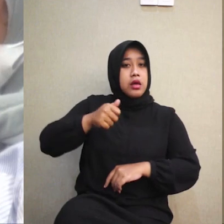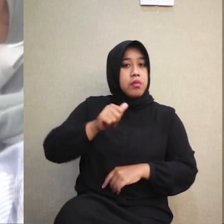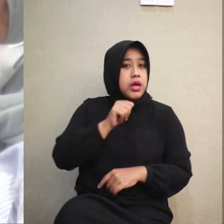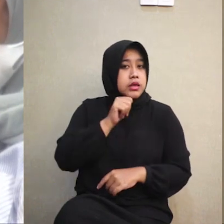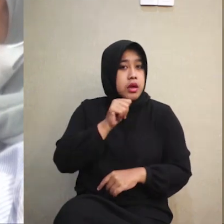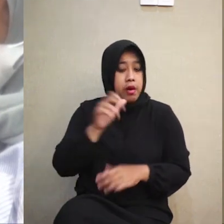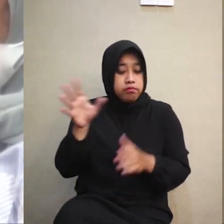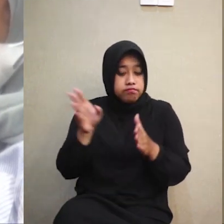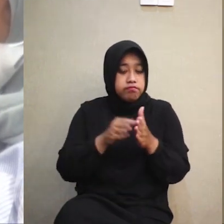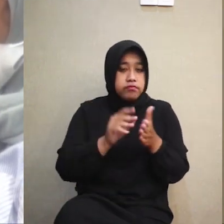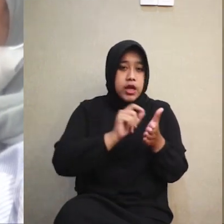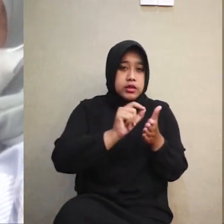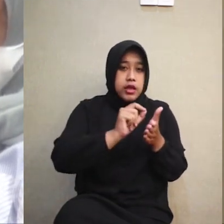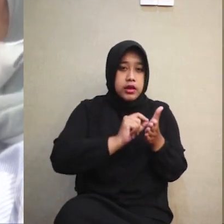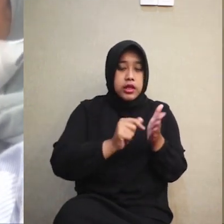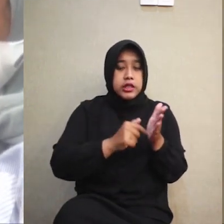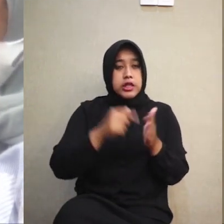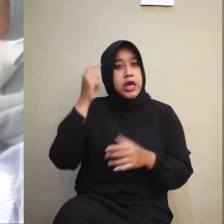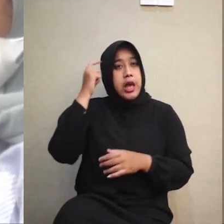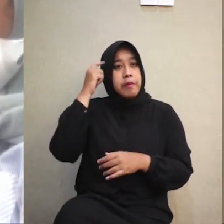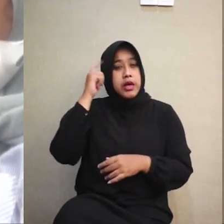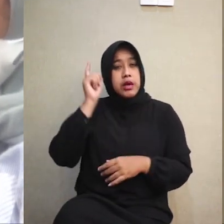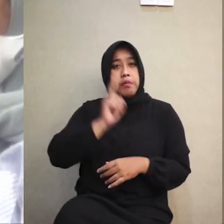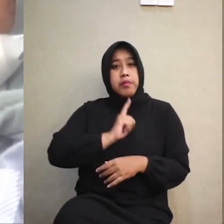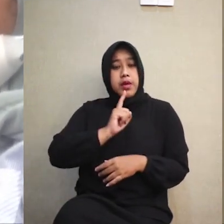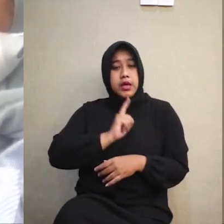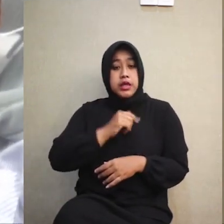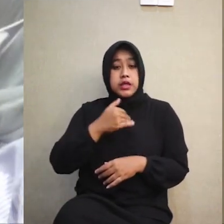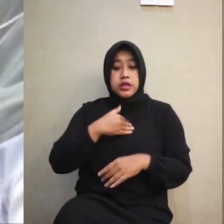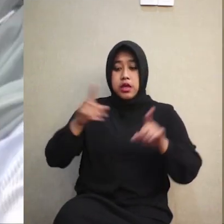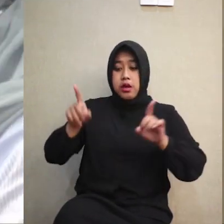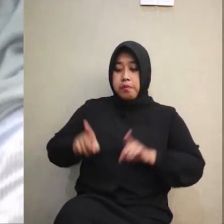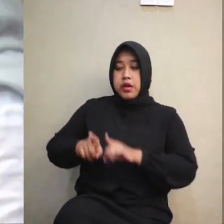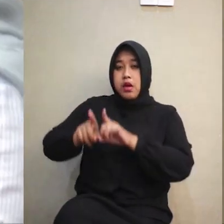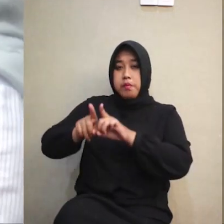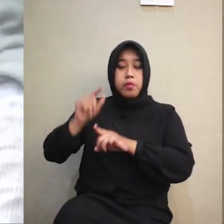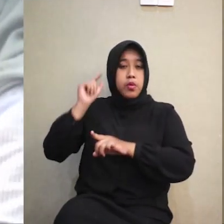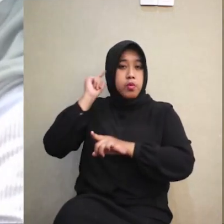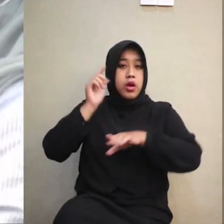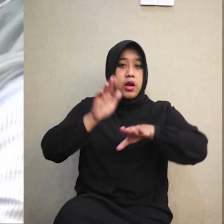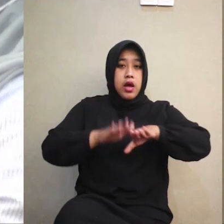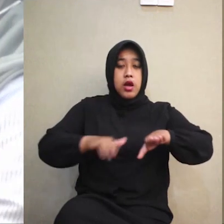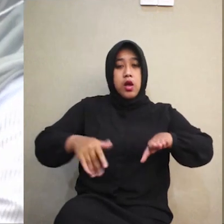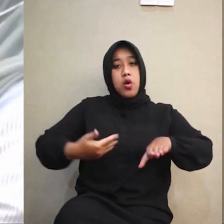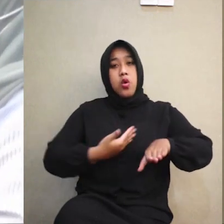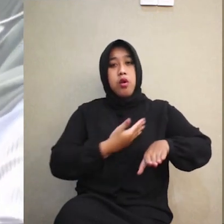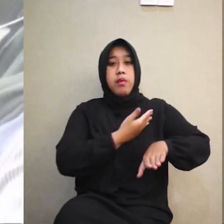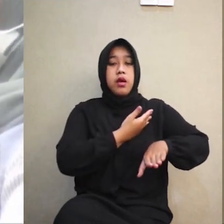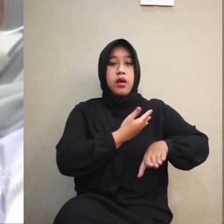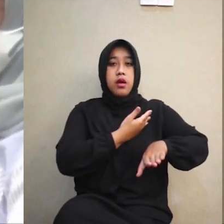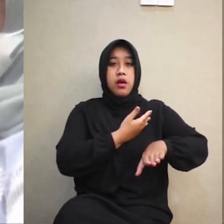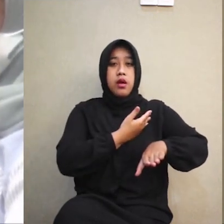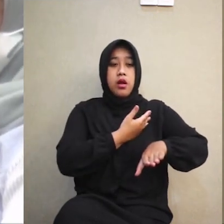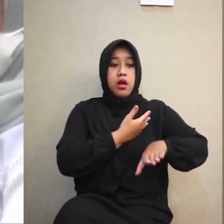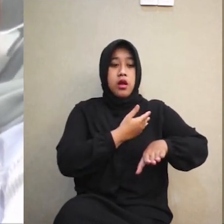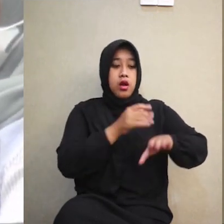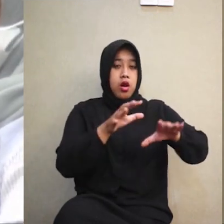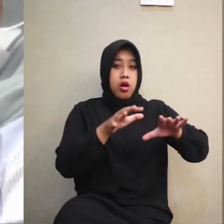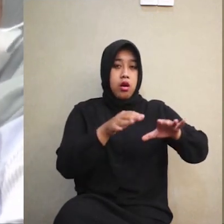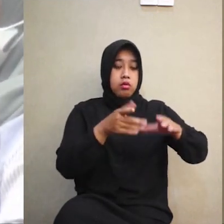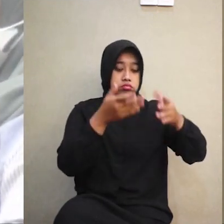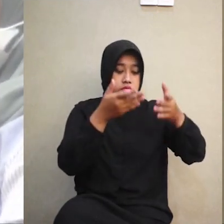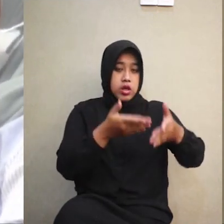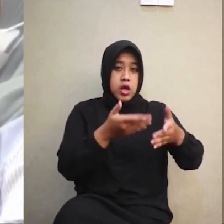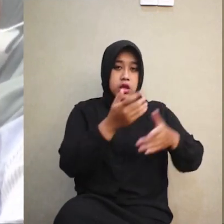rasa saya pribadi sebagai pendamping perempuan dan anak korban dengan disabilitas yang